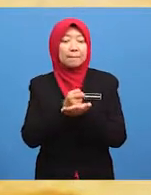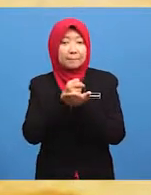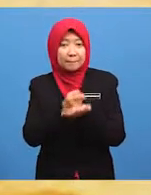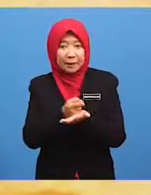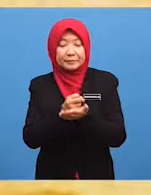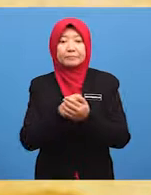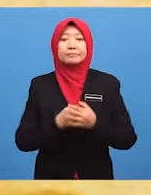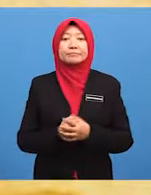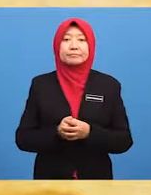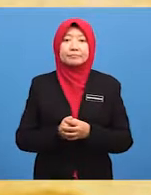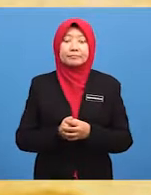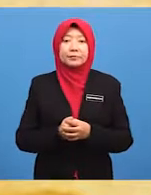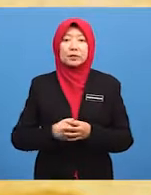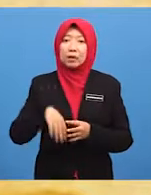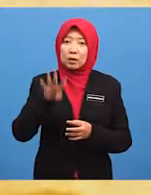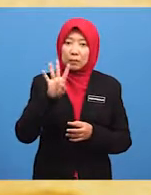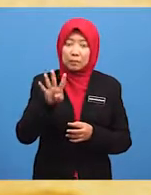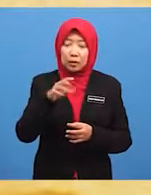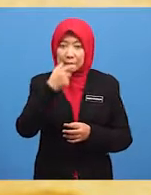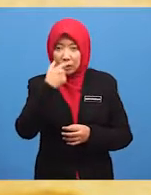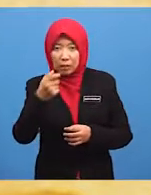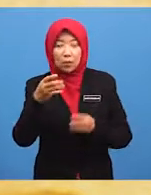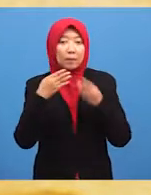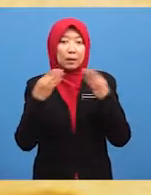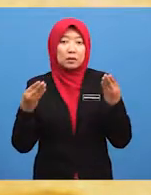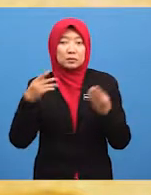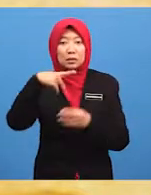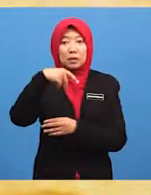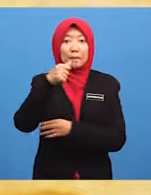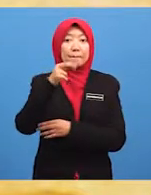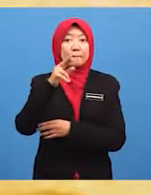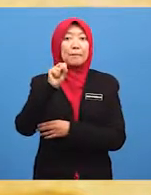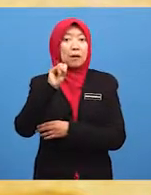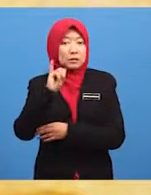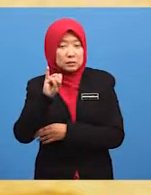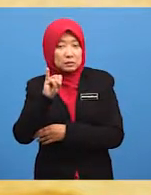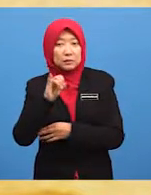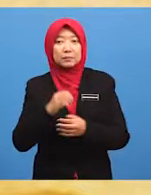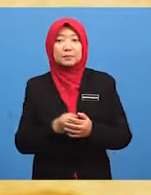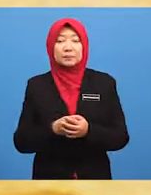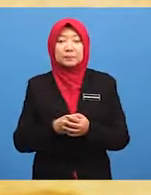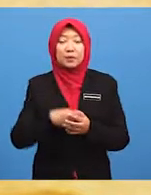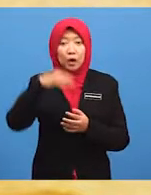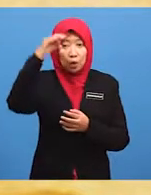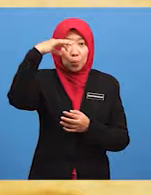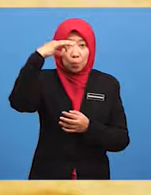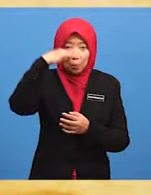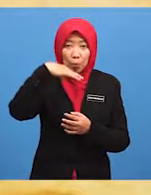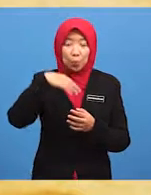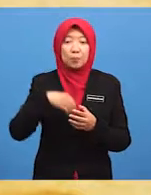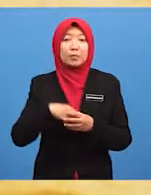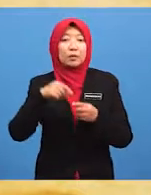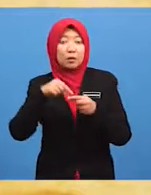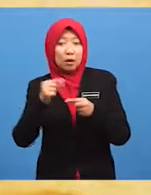disebut sampan. Keempat, pengaruh bahasa Parsi. Anggur disebut anggur. Gandum